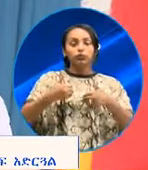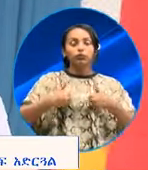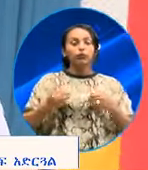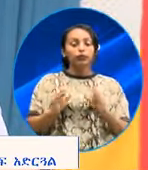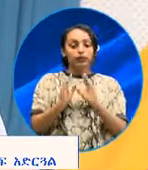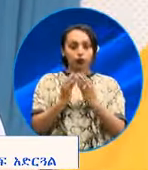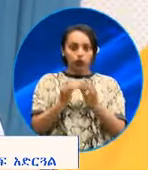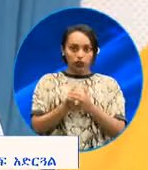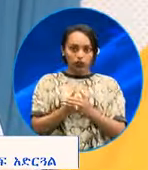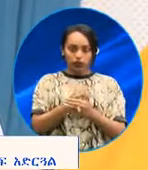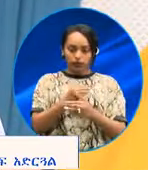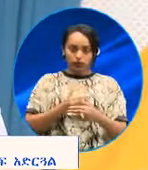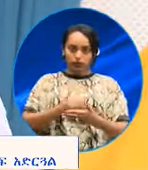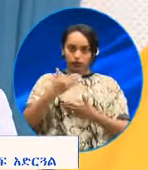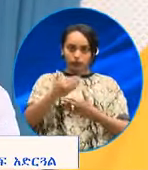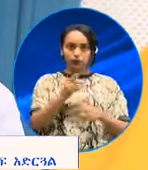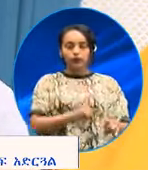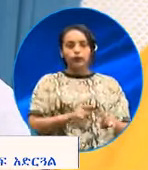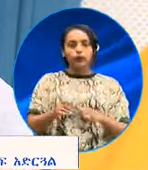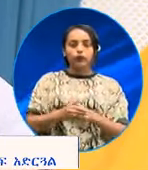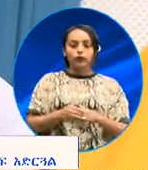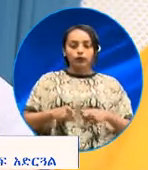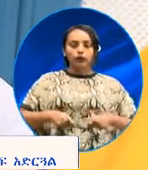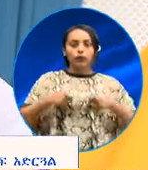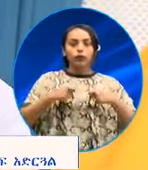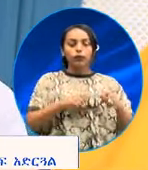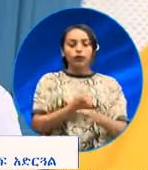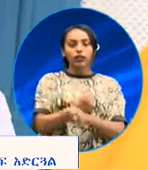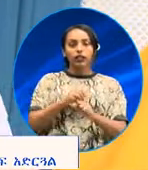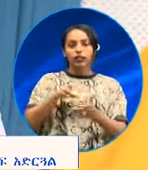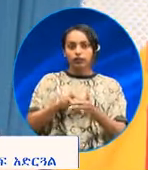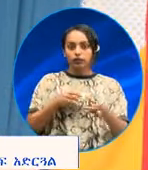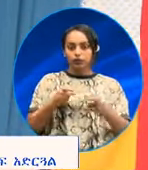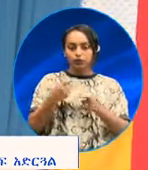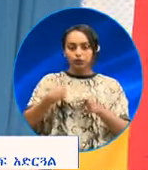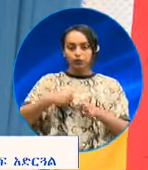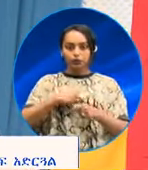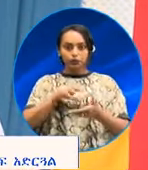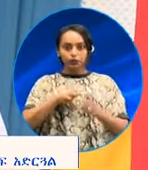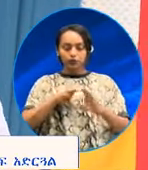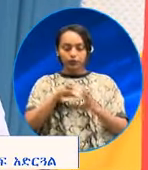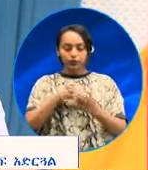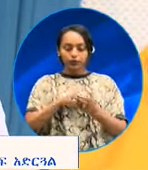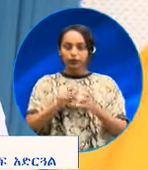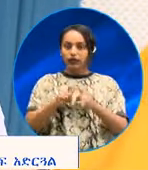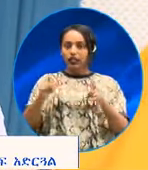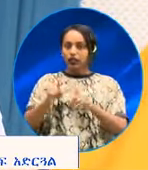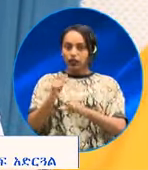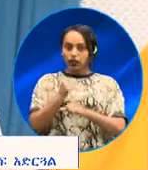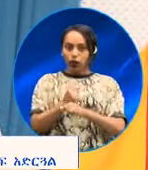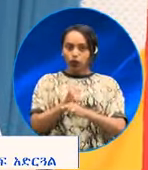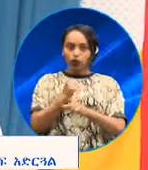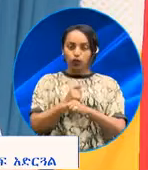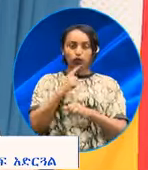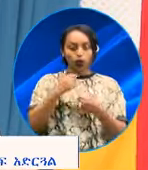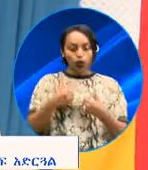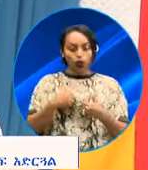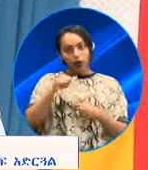ያሉበት ሁኔታ እና በቀጣይነት ደግሞ ህይወታቸው እንዲለወጥ ከተማ አስተዳደሩም እንደኛ ክፍለ ከተማም ትልልቅ ስራዎች እየተሰሩ